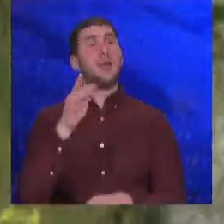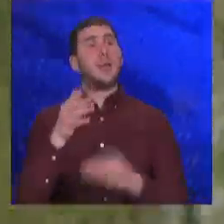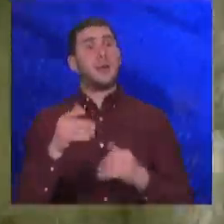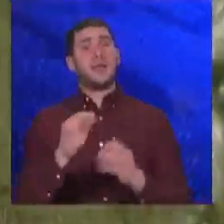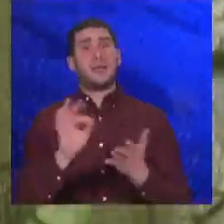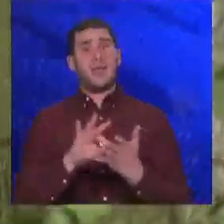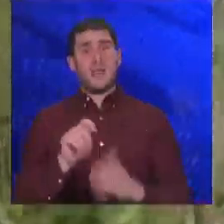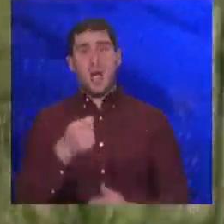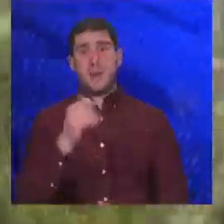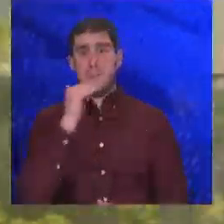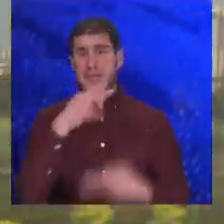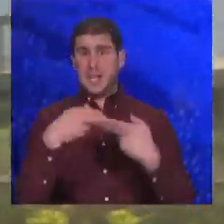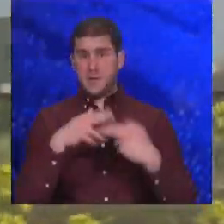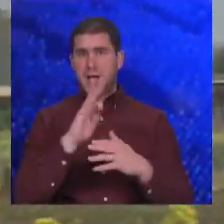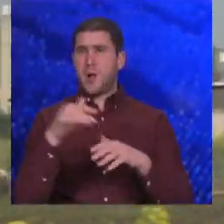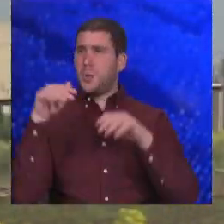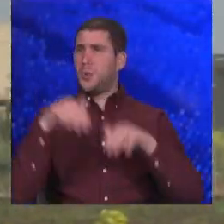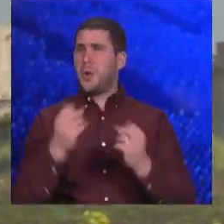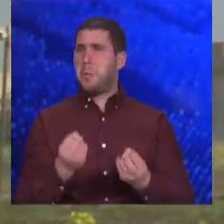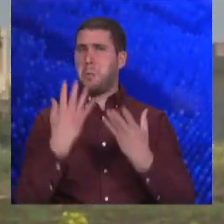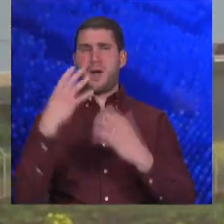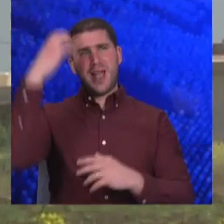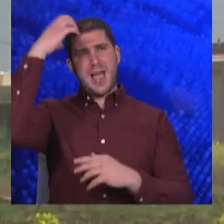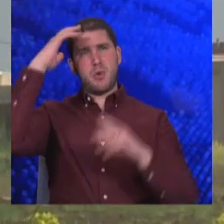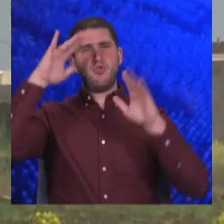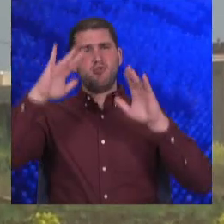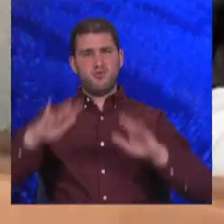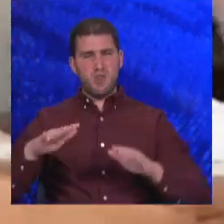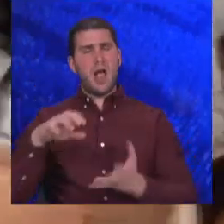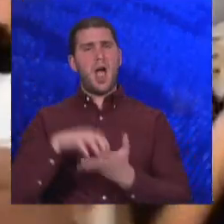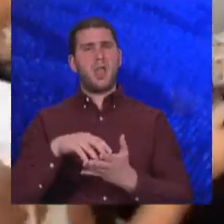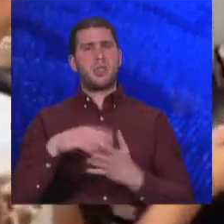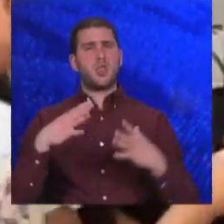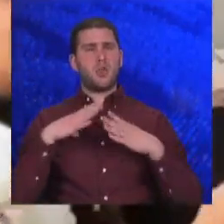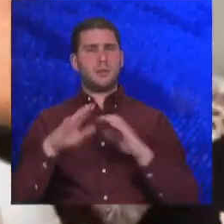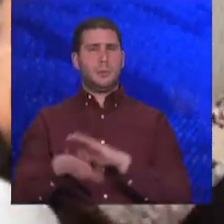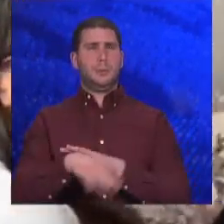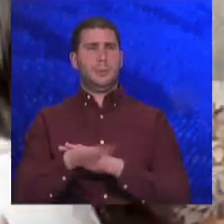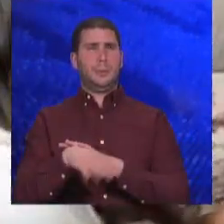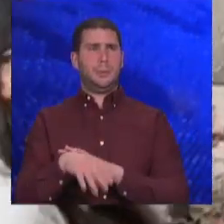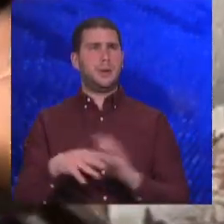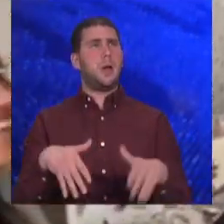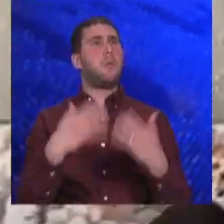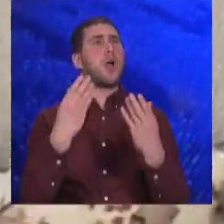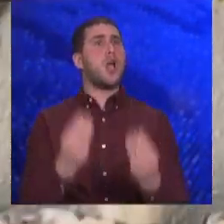בפתח, הכל זורם, פורח והחרמון מושלג, אתרי הנופש ריקים. בוקר טוב. מי יודע,